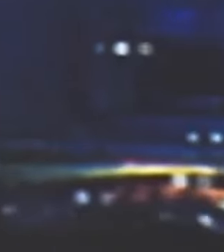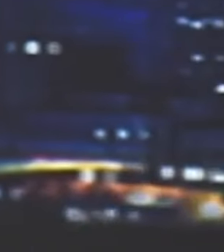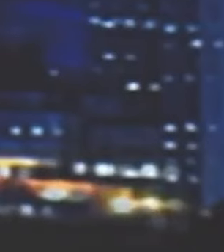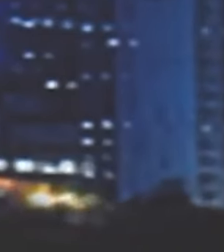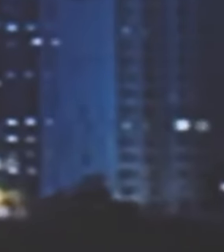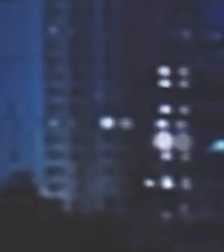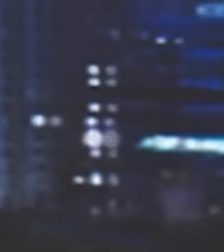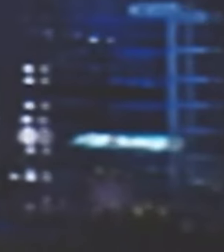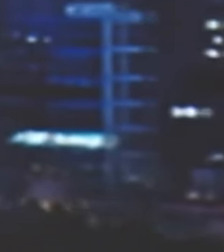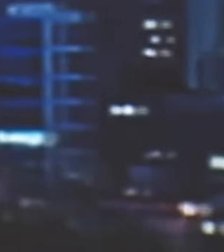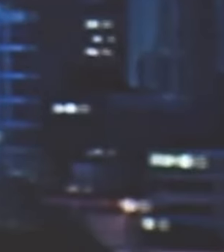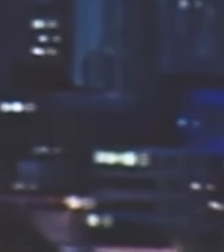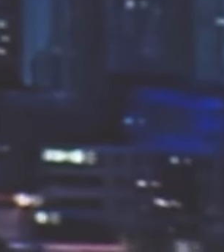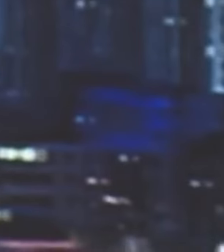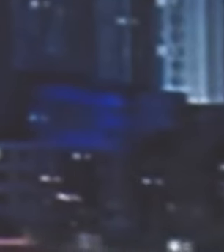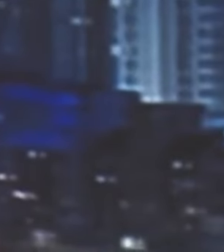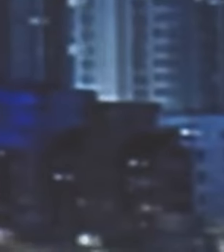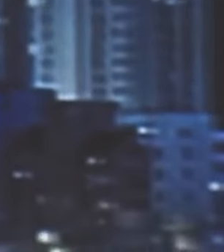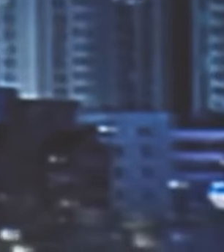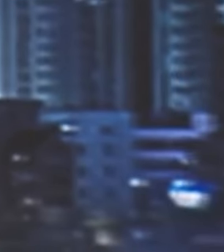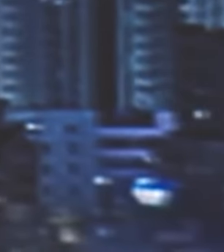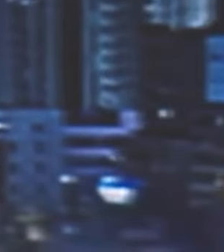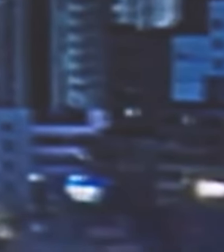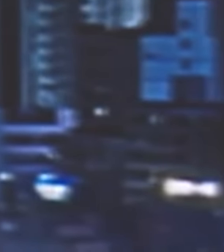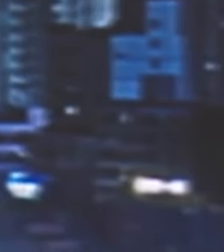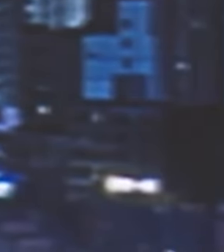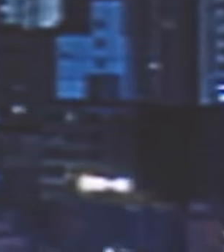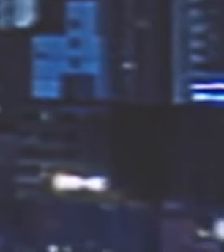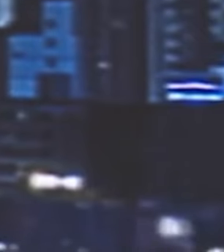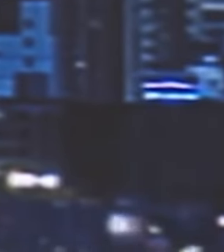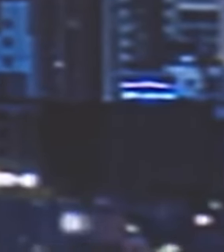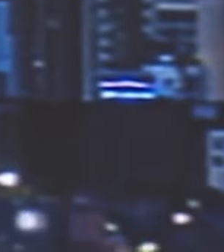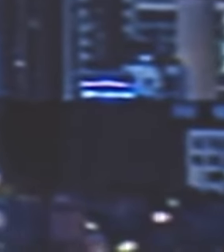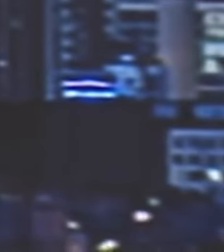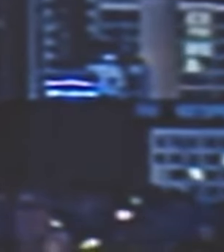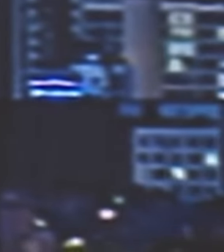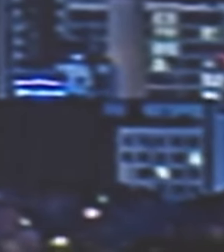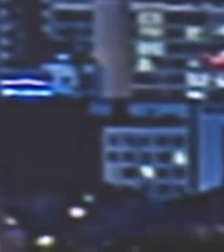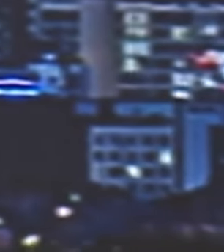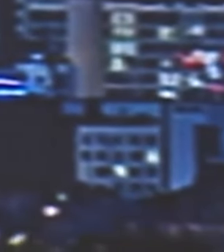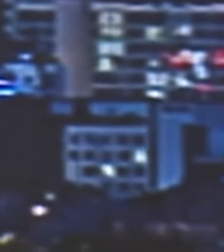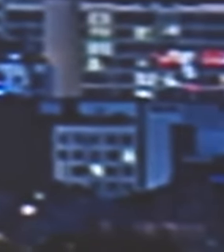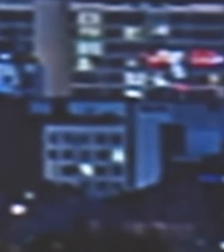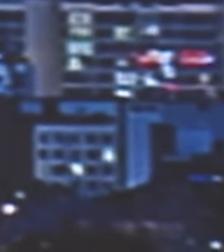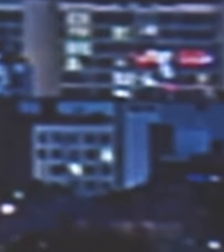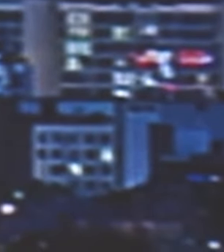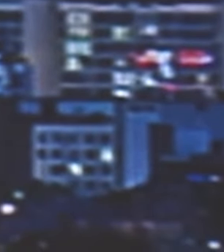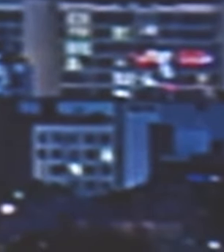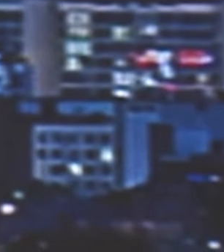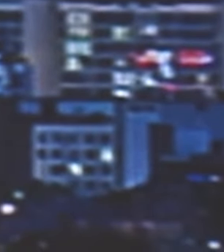JTBC 뉴스를 시청해 주신 여러분 고맙습니다. 저희는 저녁 6시 50분 뉴스룸에서 뵙겠습니다.